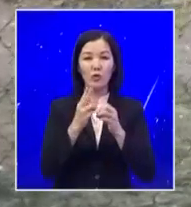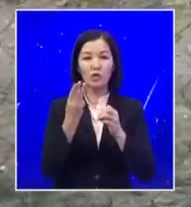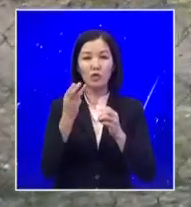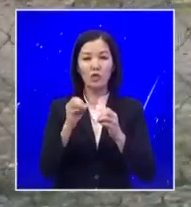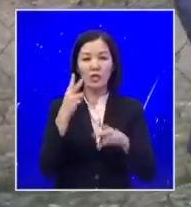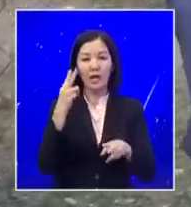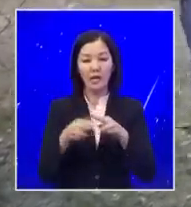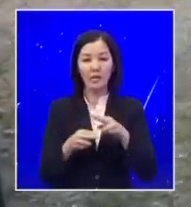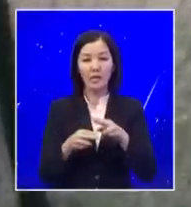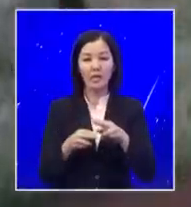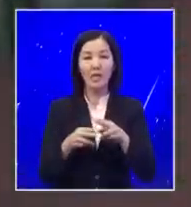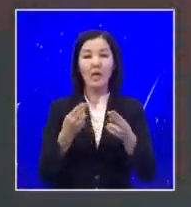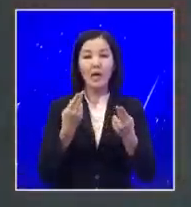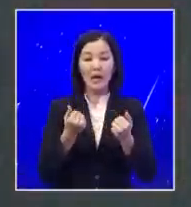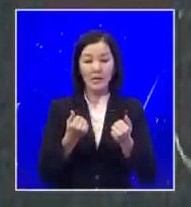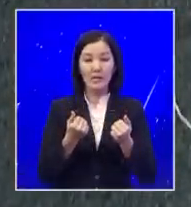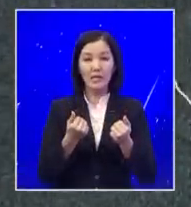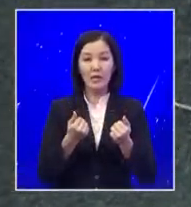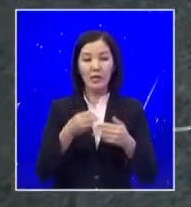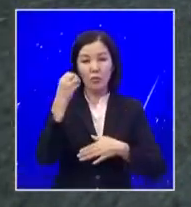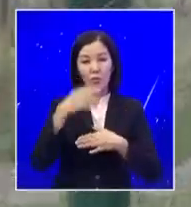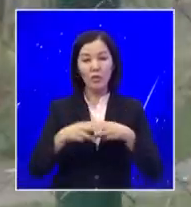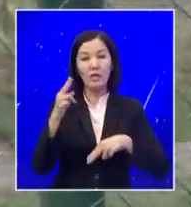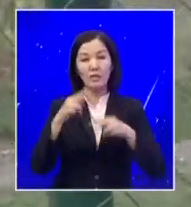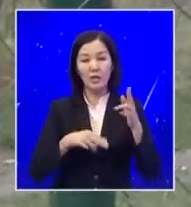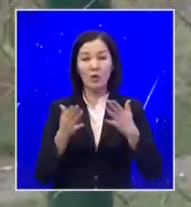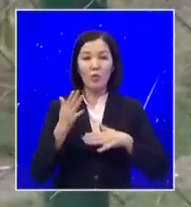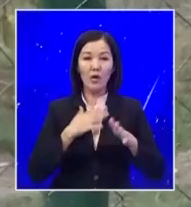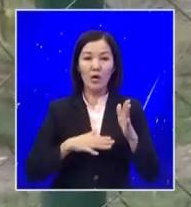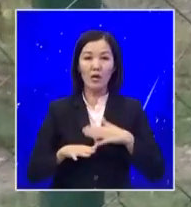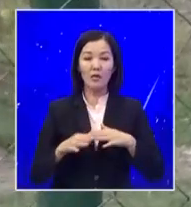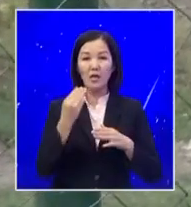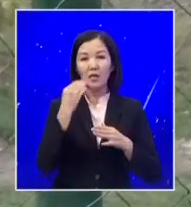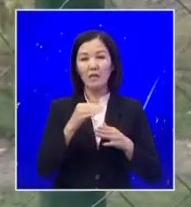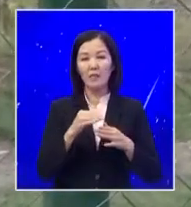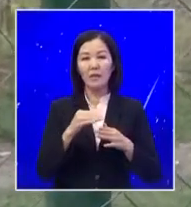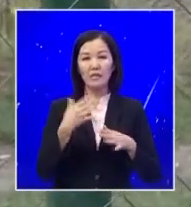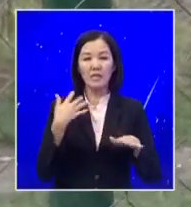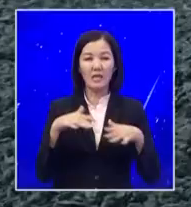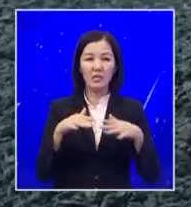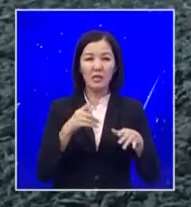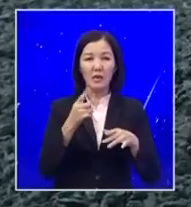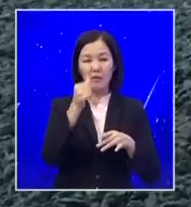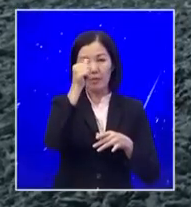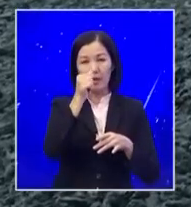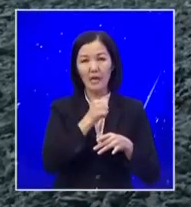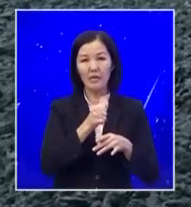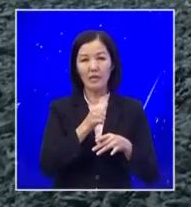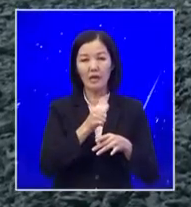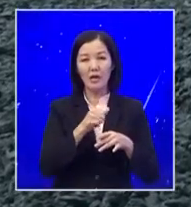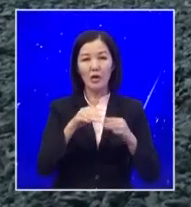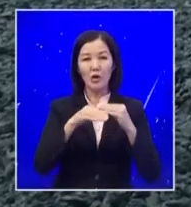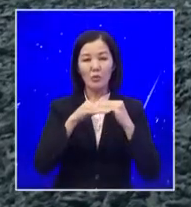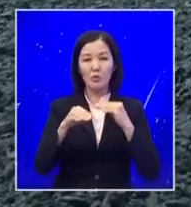аяқталған. Әрине тұрғындар орталықтардың салынғанына қуанғанымен жұмыс сапасы атқарылған. Бір ай өтпей, үш орталықтың